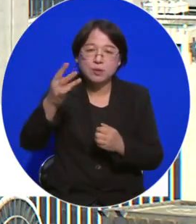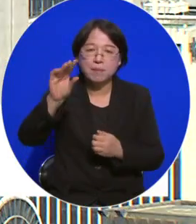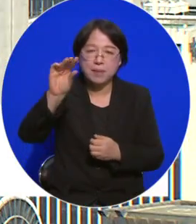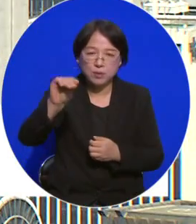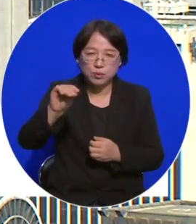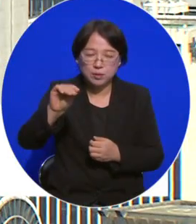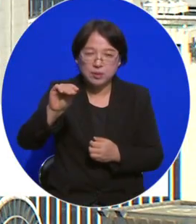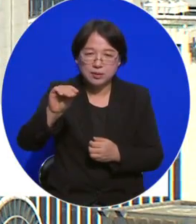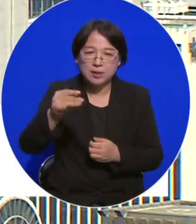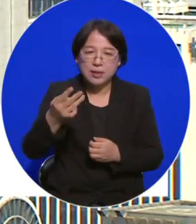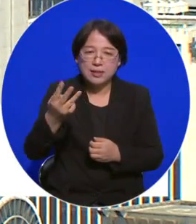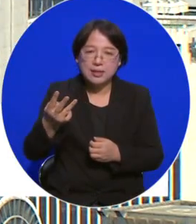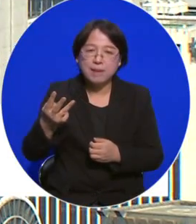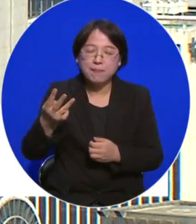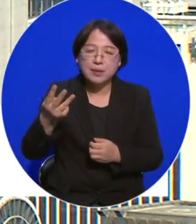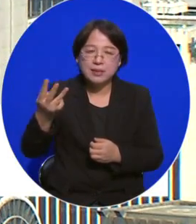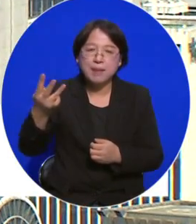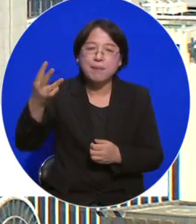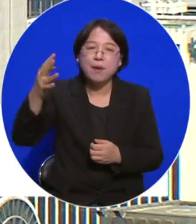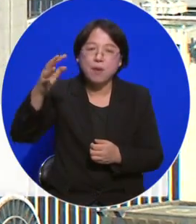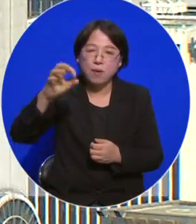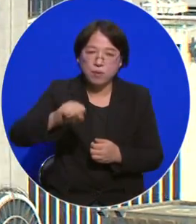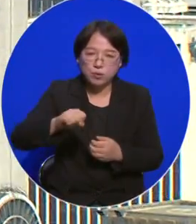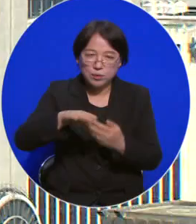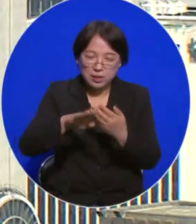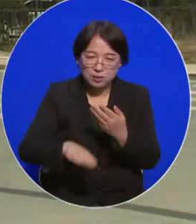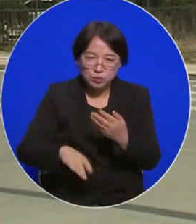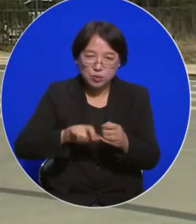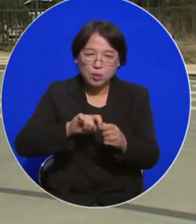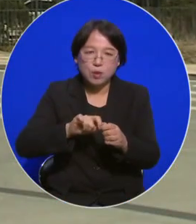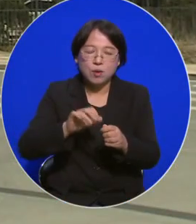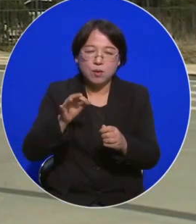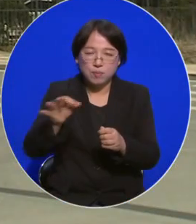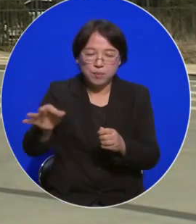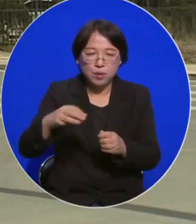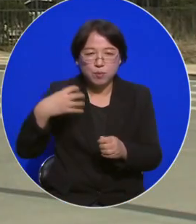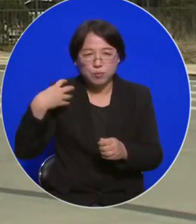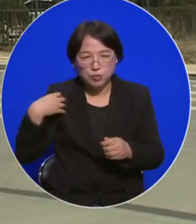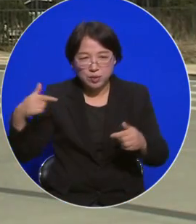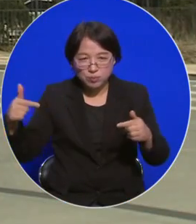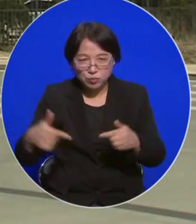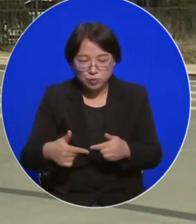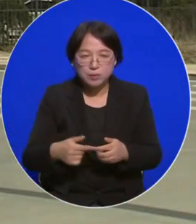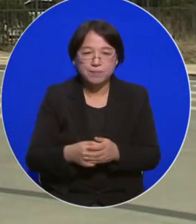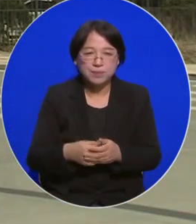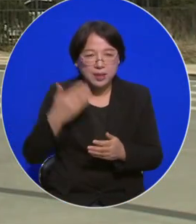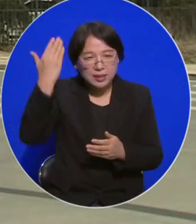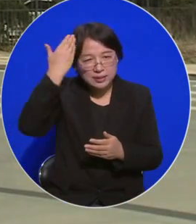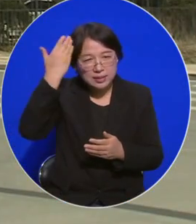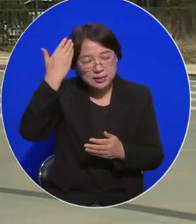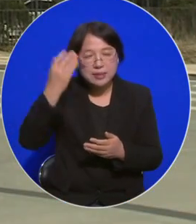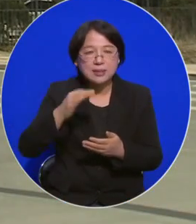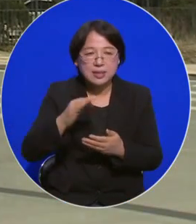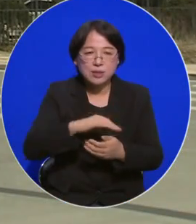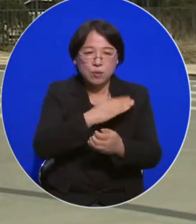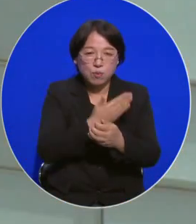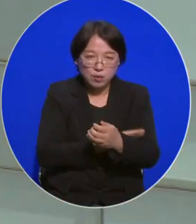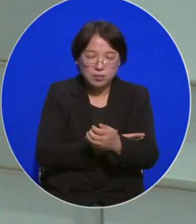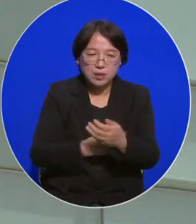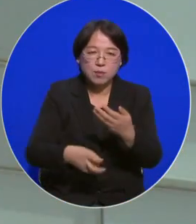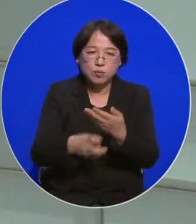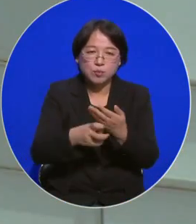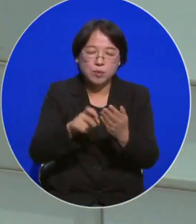많은 과징금을내는 기업의 금전 부담을 덜 수 있게 됐습니다 또 지식재산권 분야의 불공정 행위 조사 시 그동안